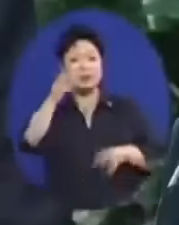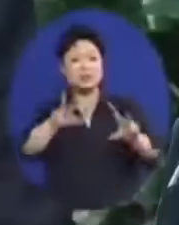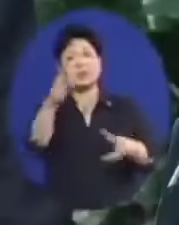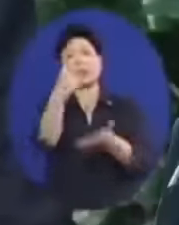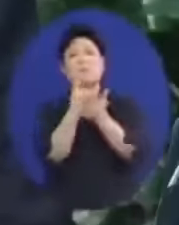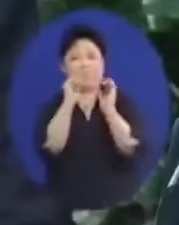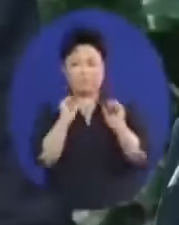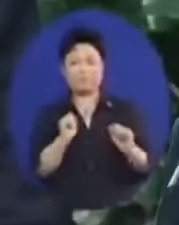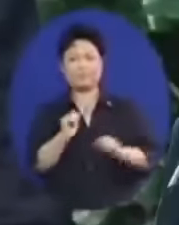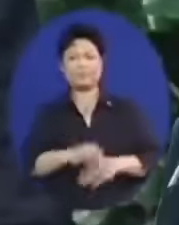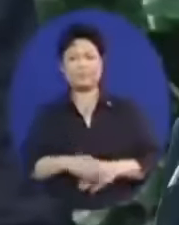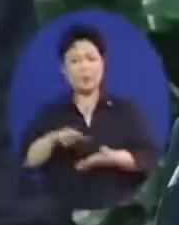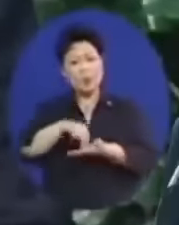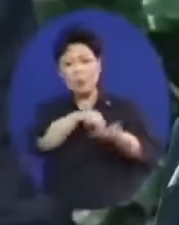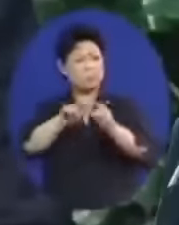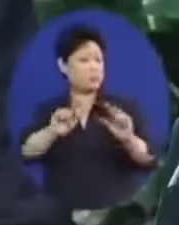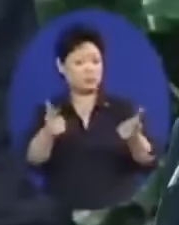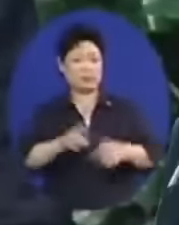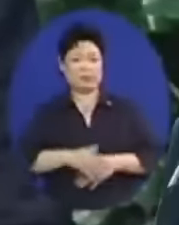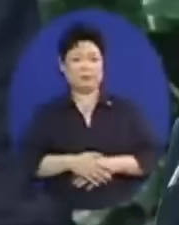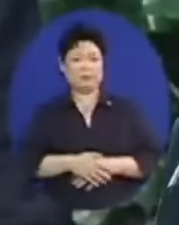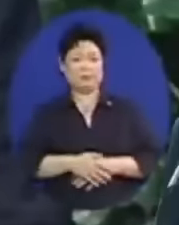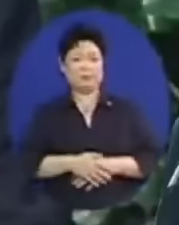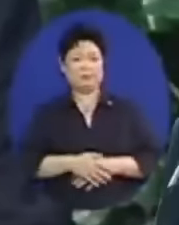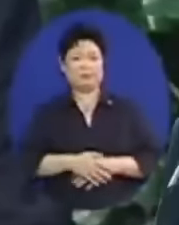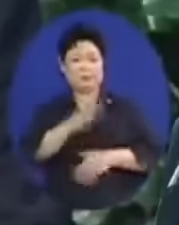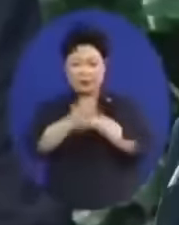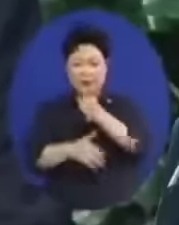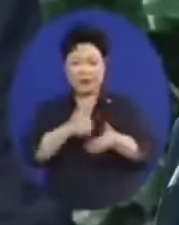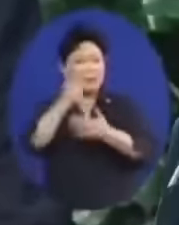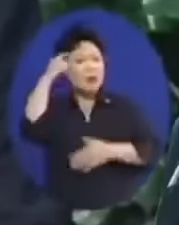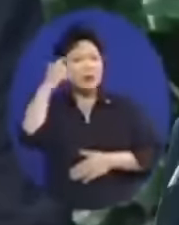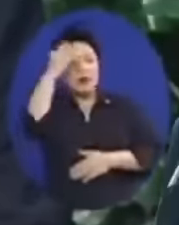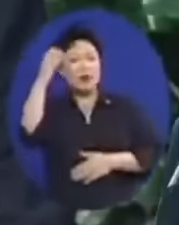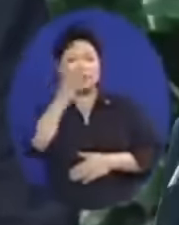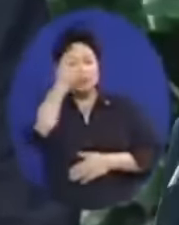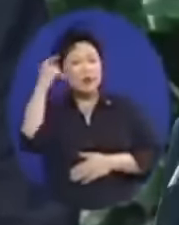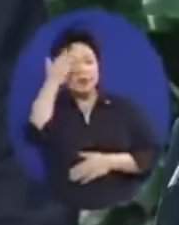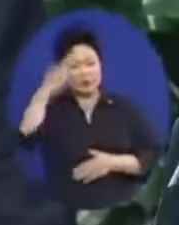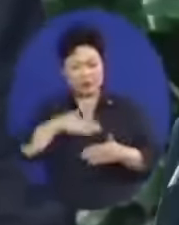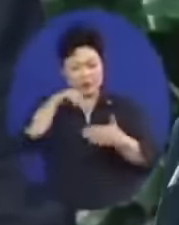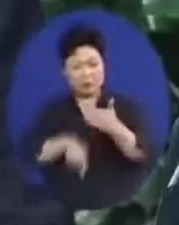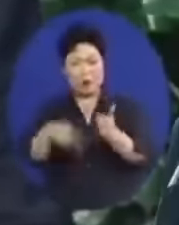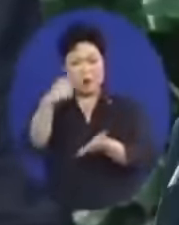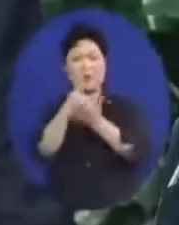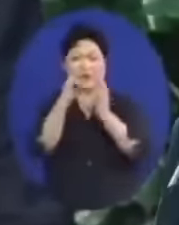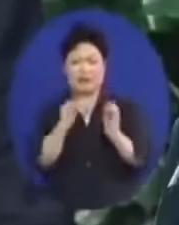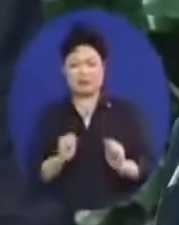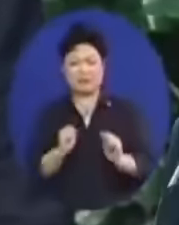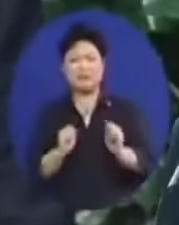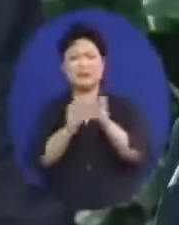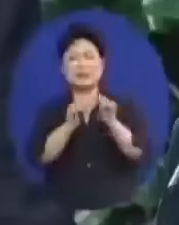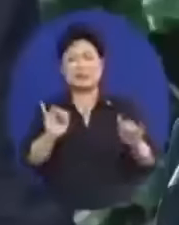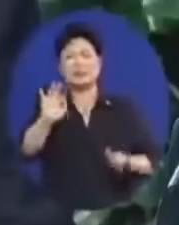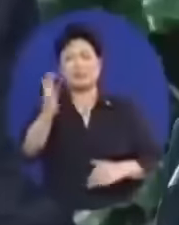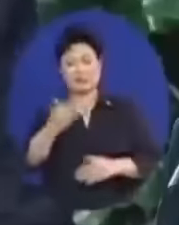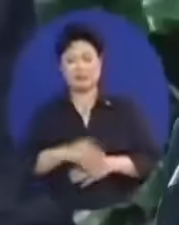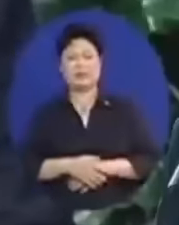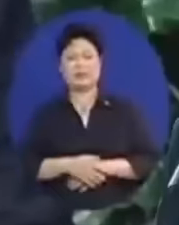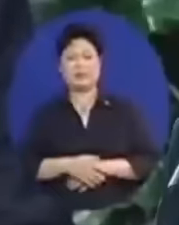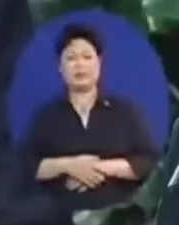계신 것입니다. 외로운 존재가 아닌 것입니다. 하나님의 영 성령이 내 속에 와 있는 존재가 된